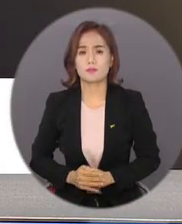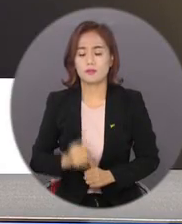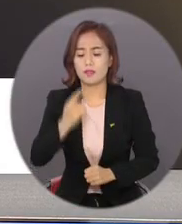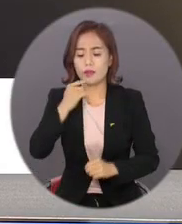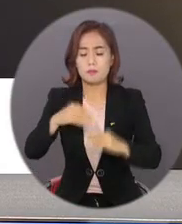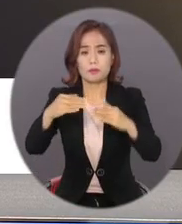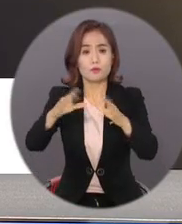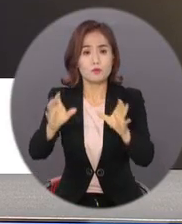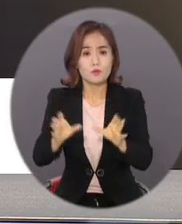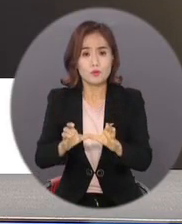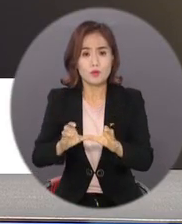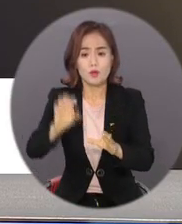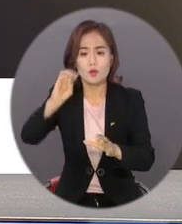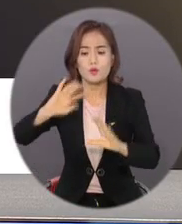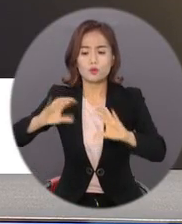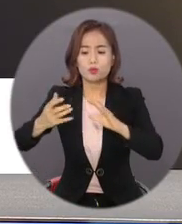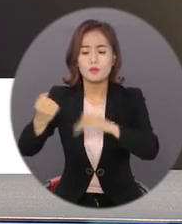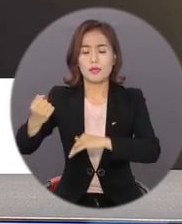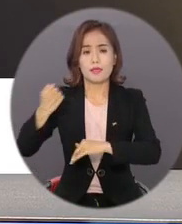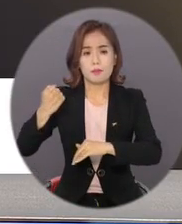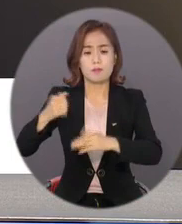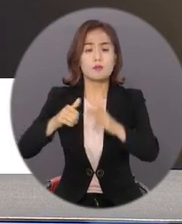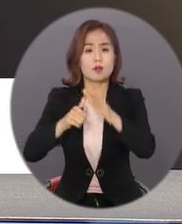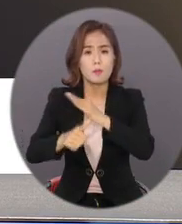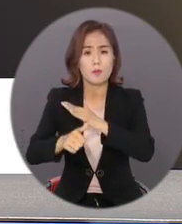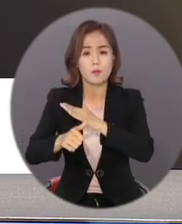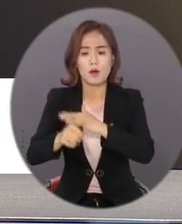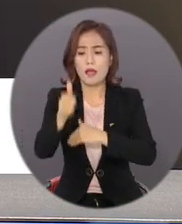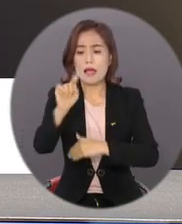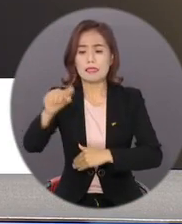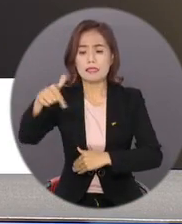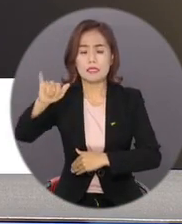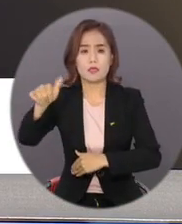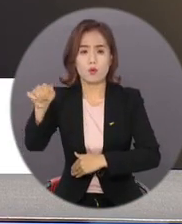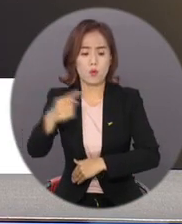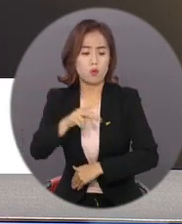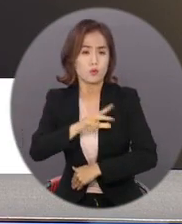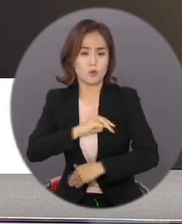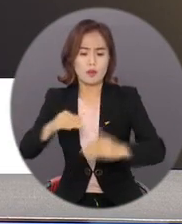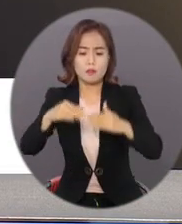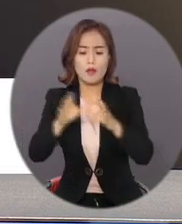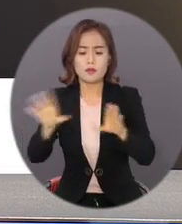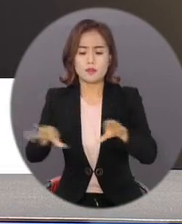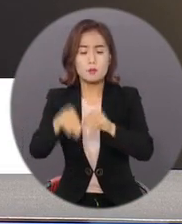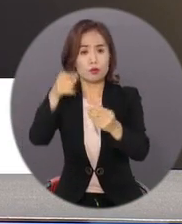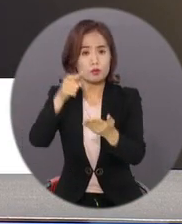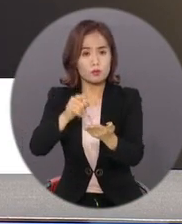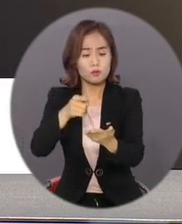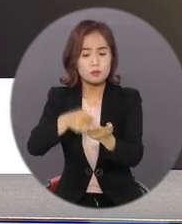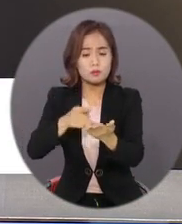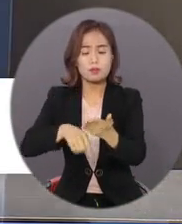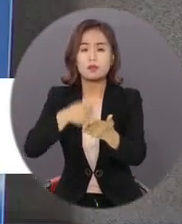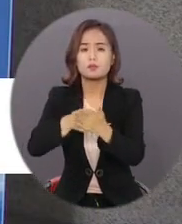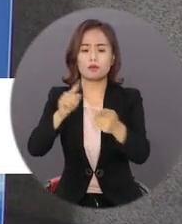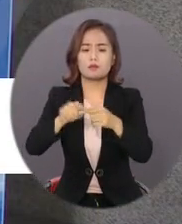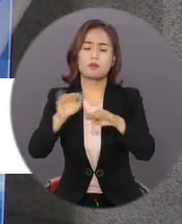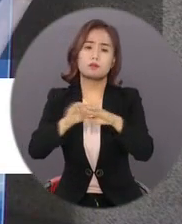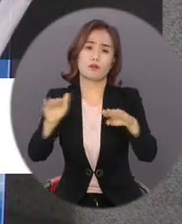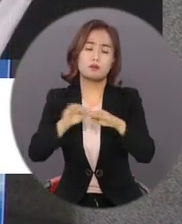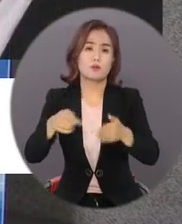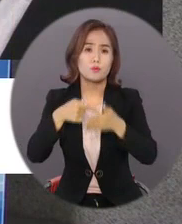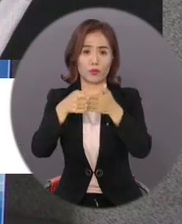더불어민주당 광주시당이 국민의힘 이준석 대표가 한기호 의원을 당 사무총장에 내정한 것에 대해 철회를